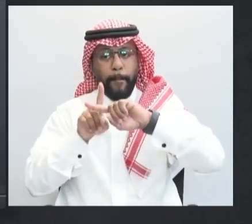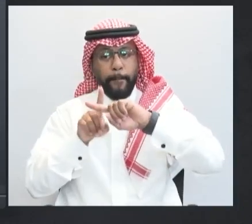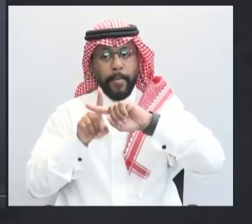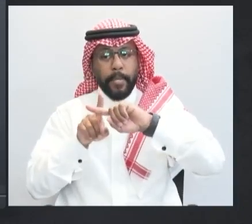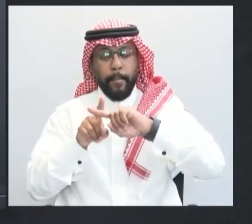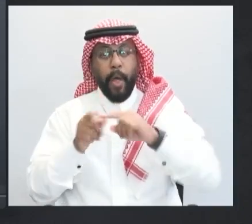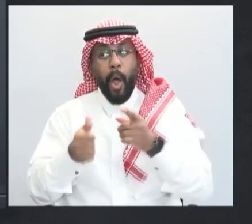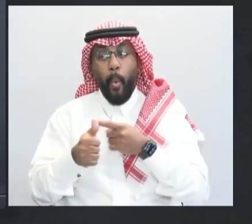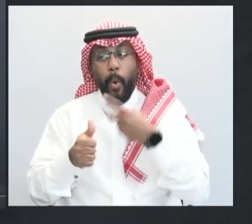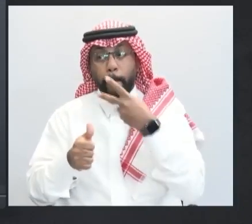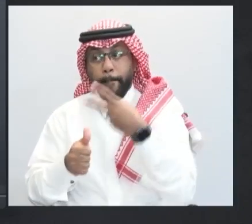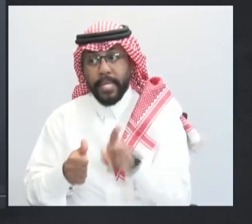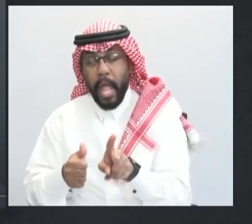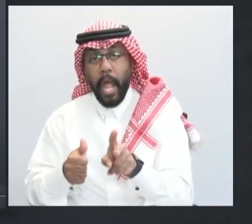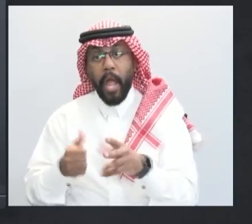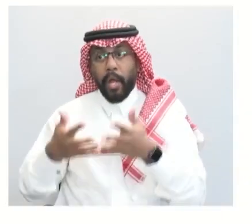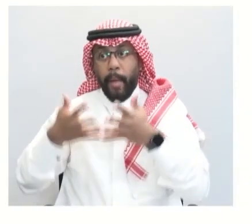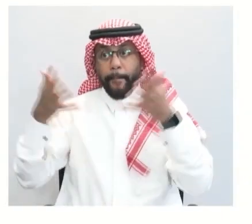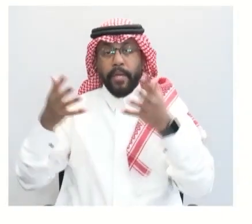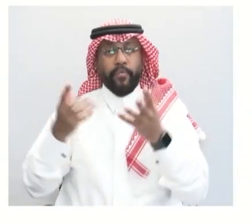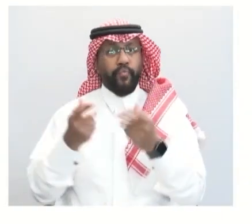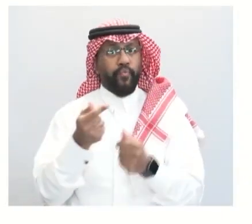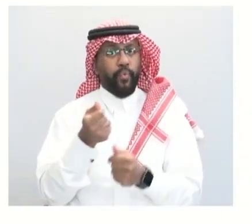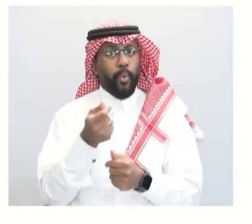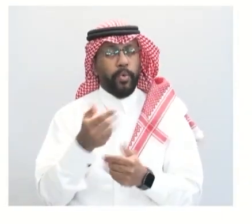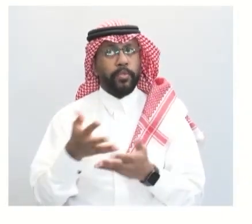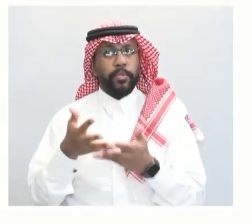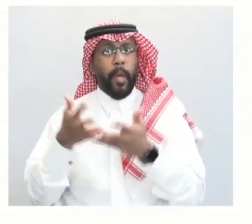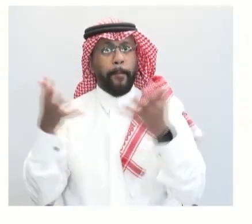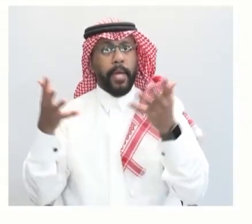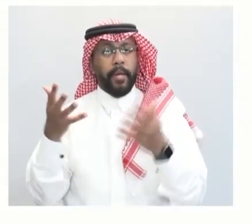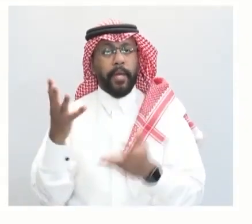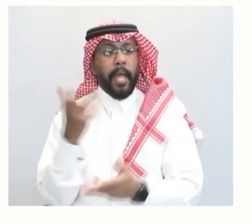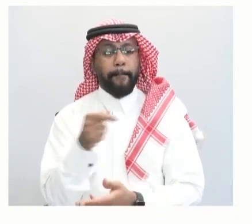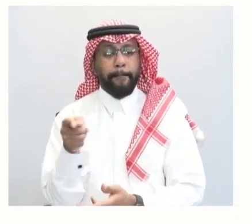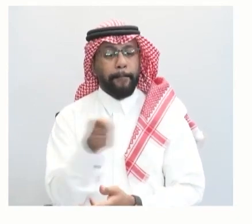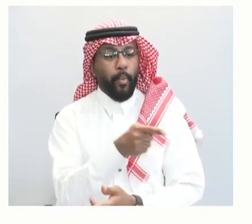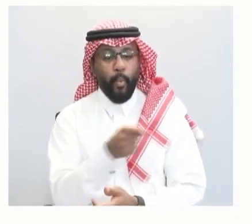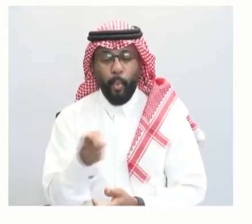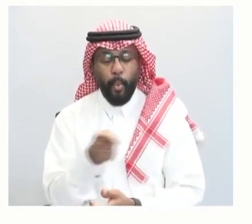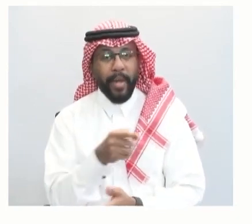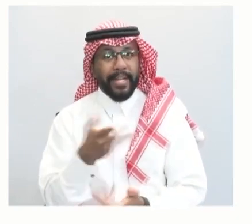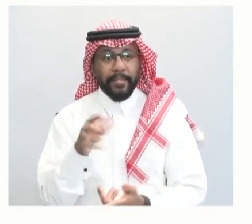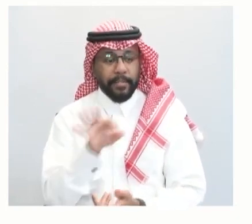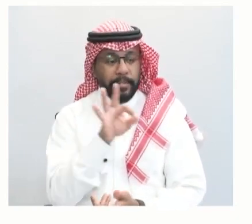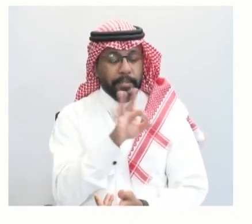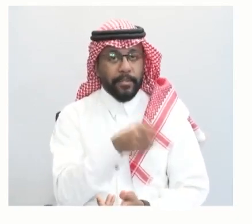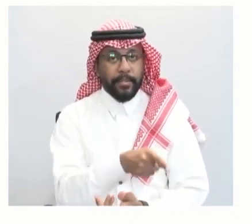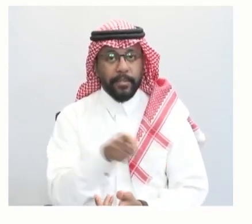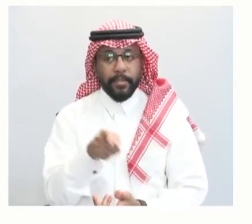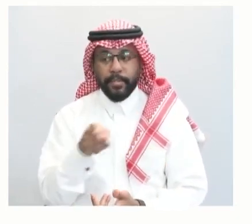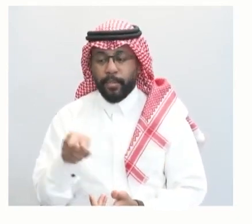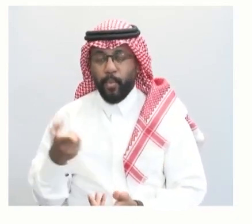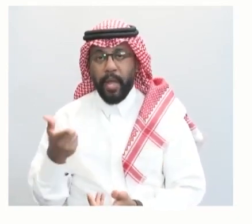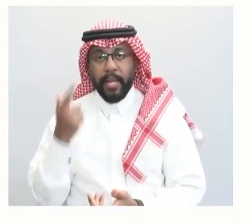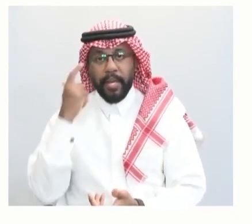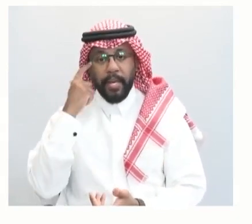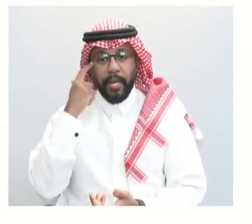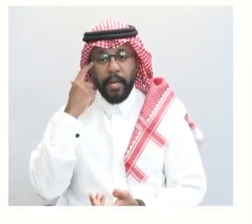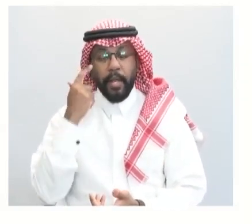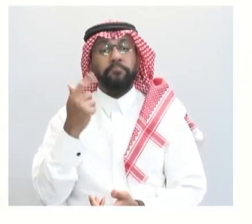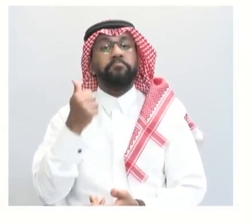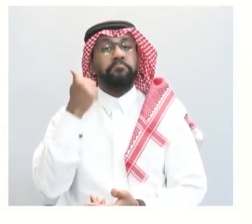بالقيمه الكبرى اذن حظ هنا اين هي القيمه الكبرى في هذه النقود ها يا ابطال